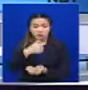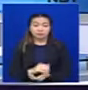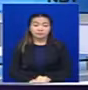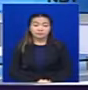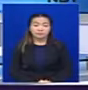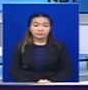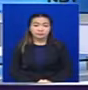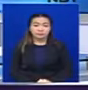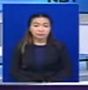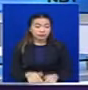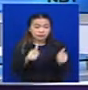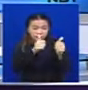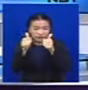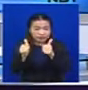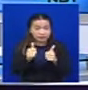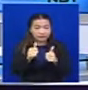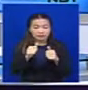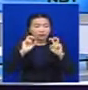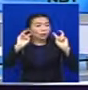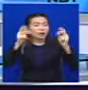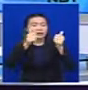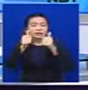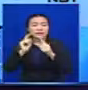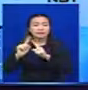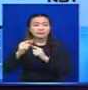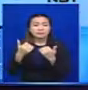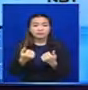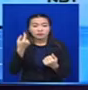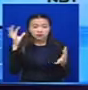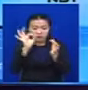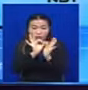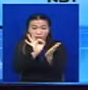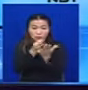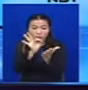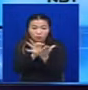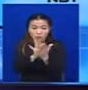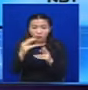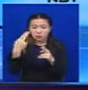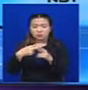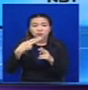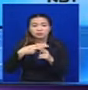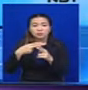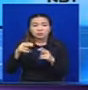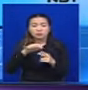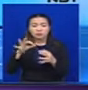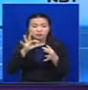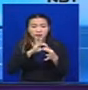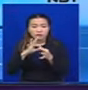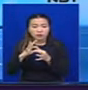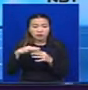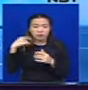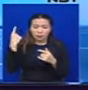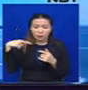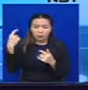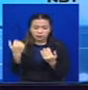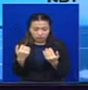มาดูเรื่องราวดีๆที่เกิดขึ้นกันในสังคมกันบ้างนะครับเมื่อผู้ใช้ Facebookชื่อpimmy Smileได้มีการแชร์ภาพกลุ่มเด็กนัก